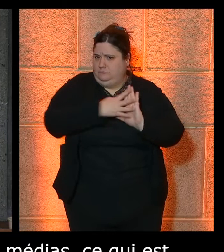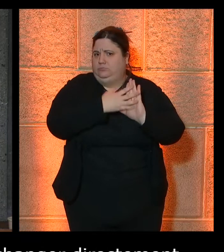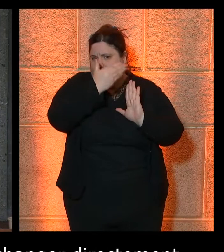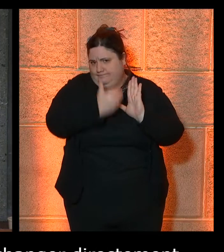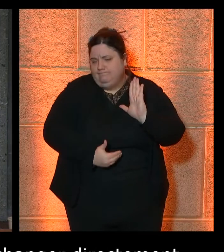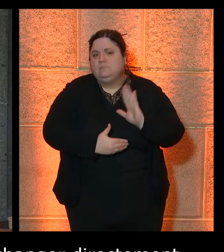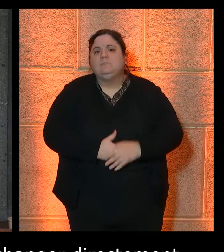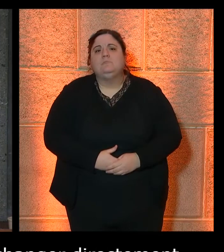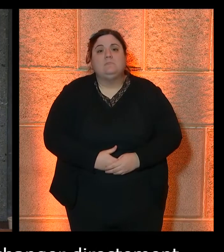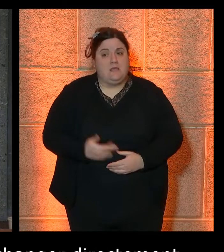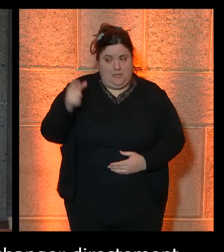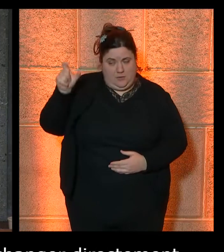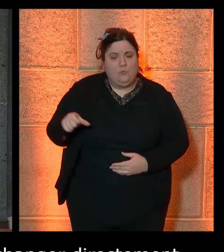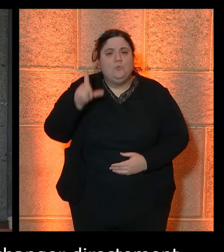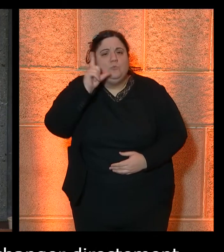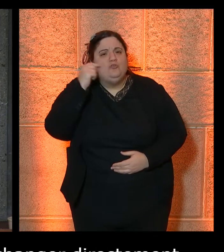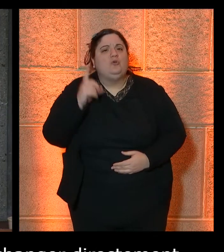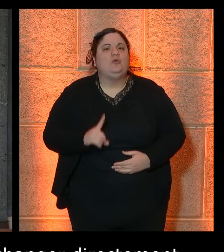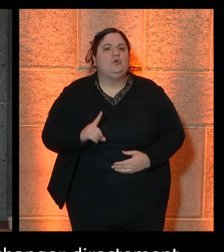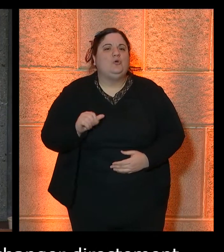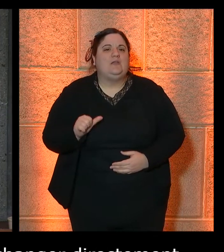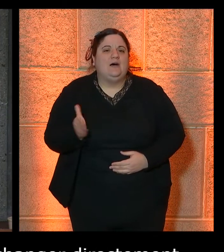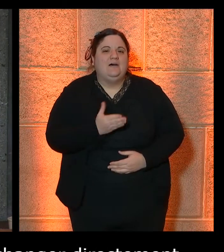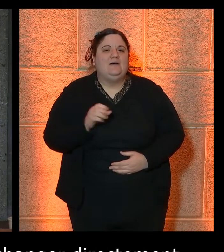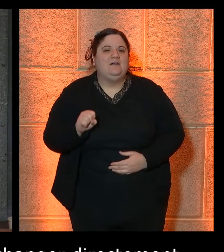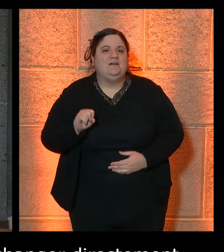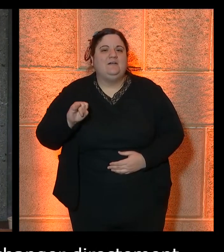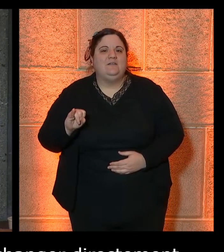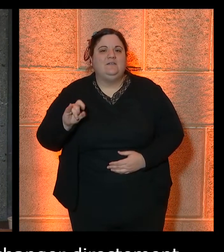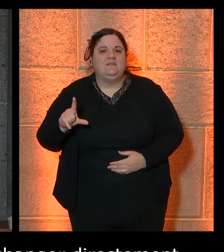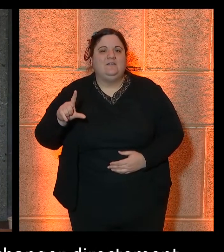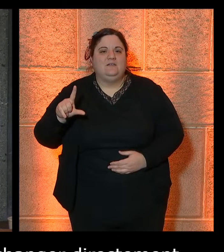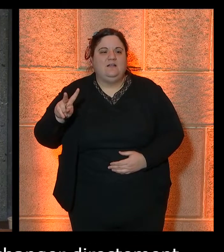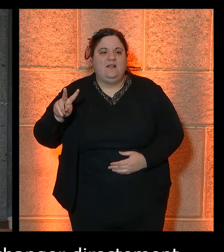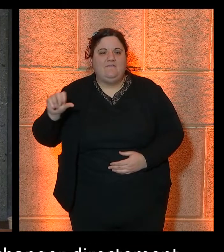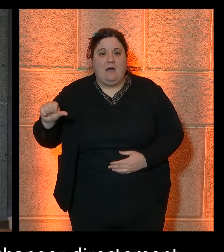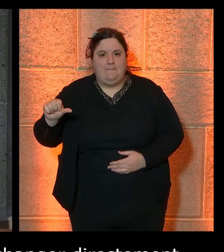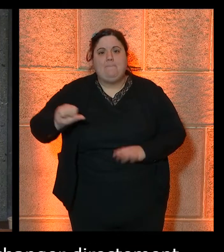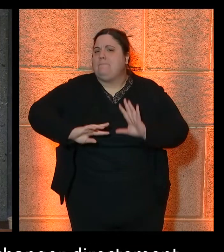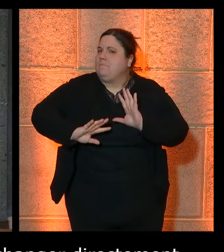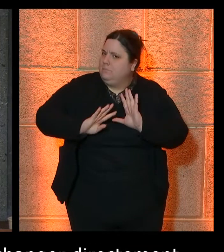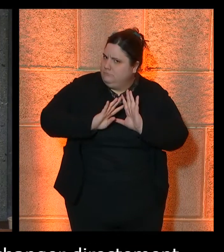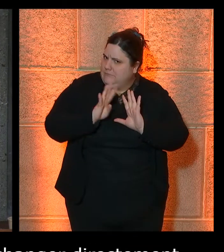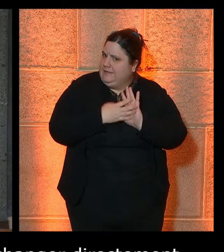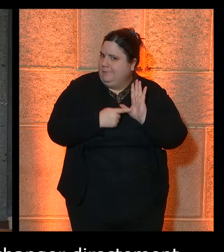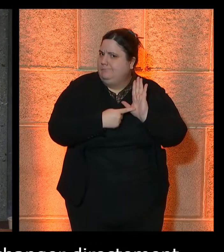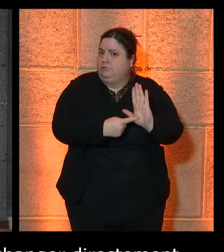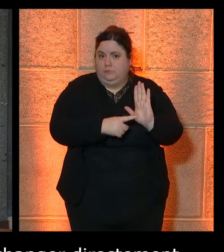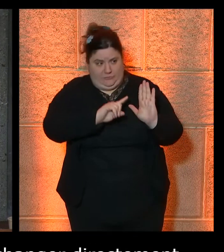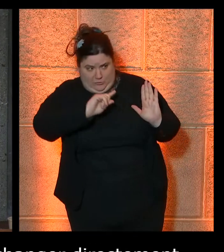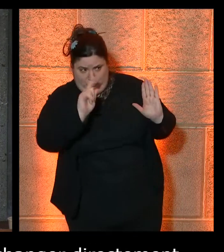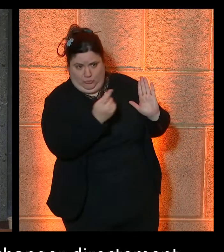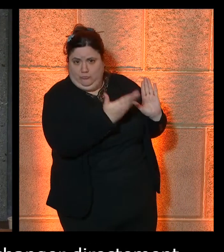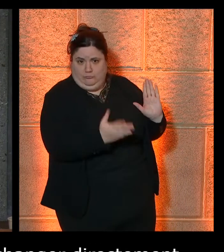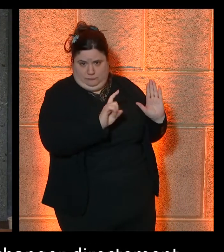et donc Fernando Pinto da Silva va nous les énumérer pour que les règles du jeu soient connues dès maintenant,